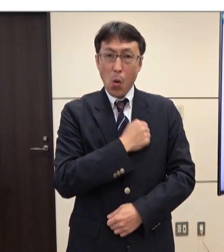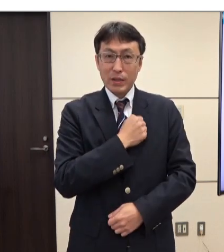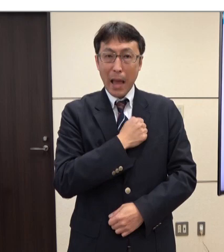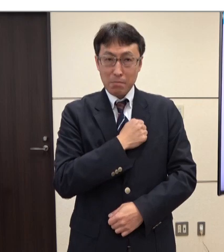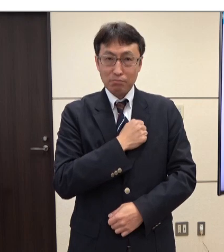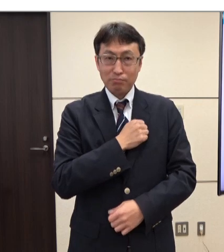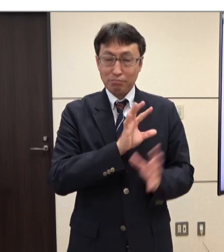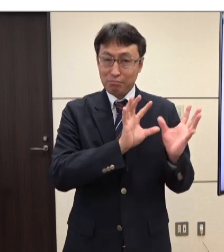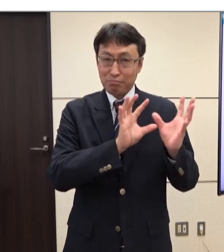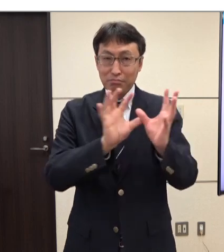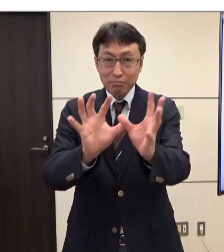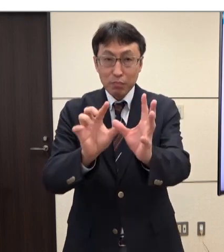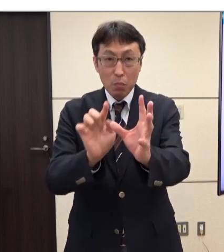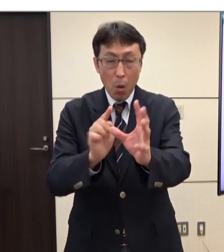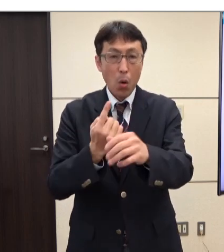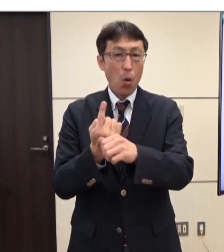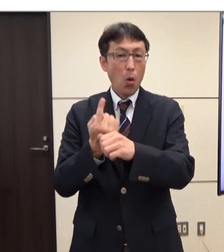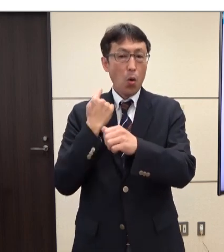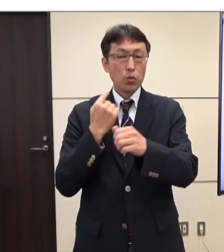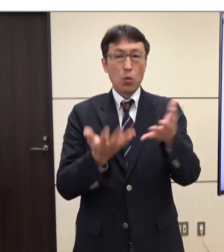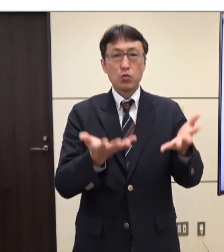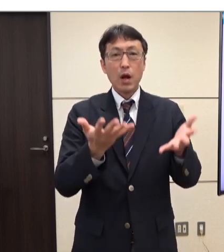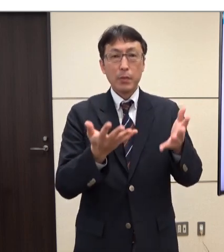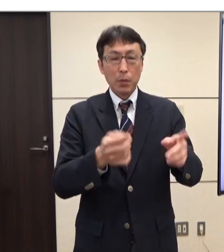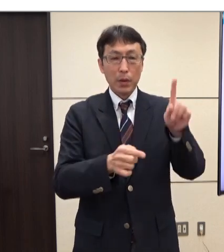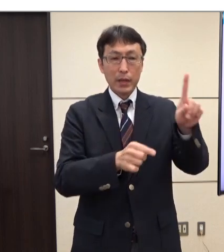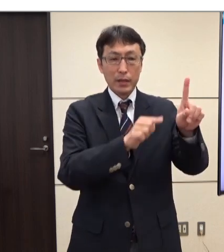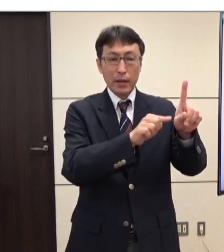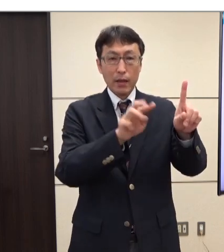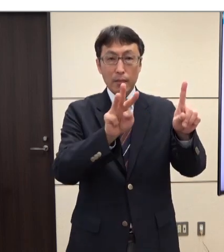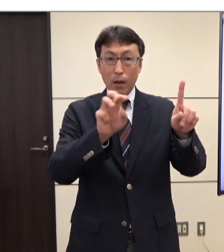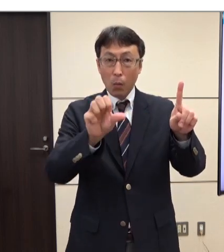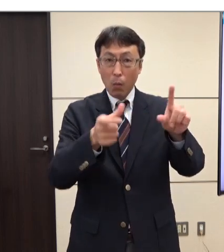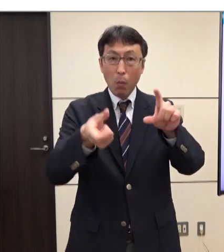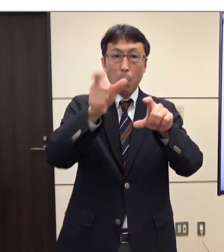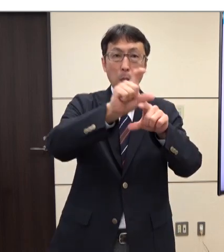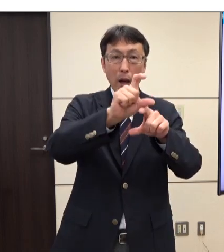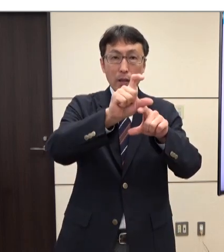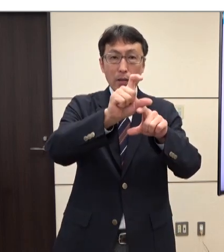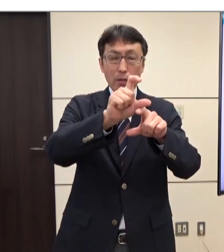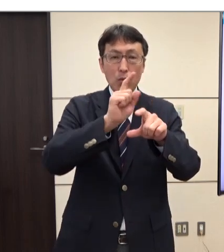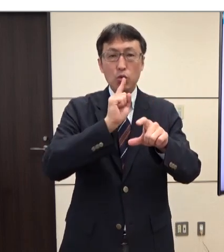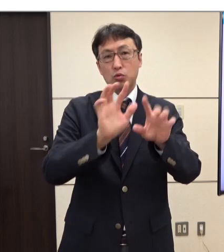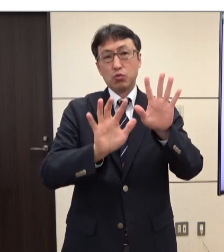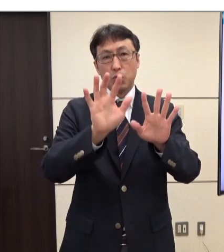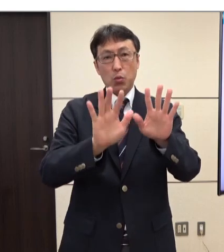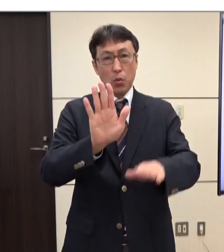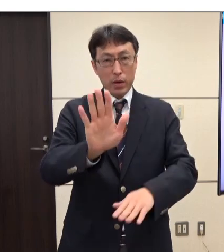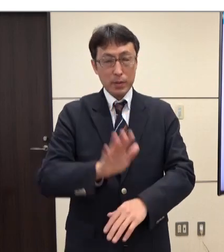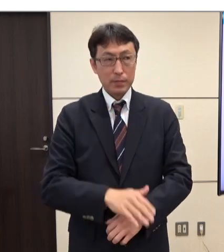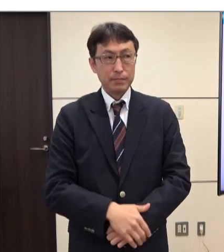も前年に比較しますと 1.35 倍ということであります。まあ、こちらの方は、